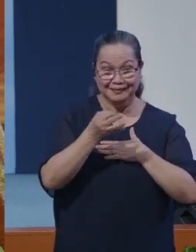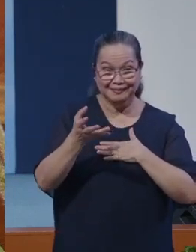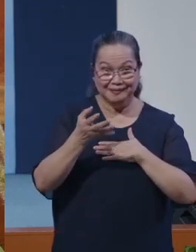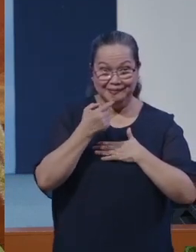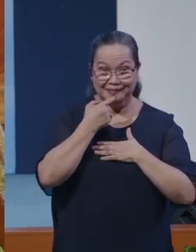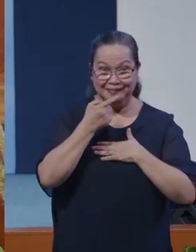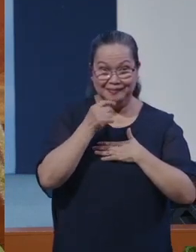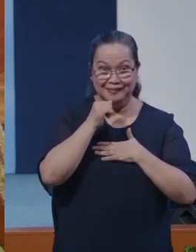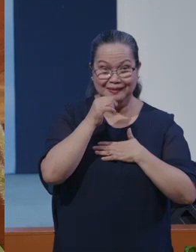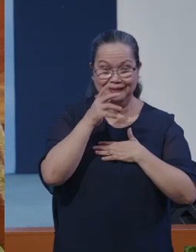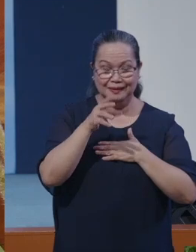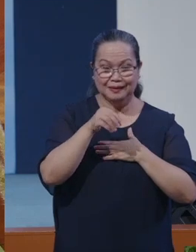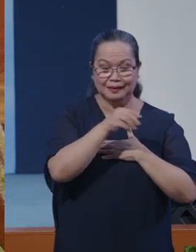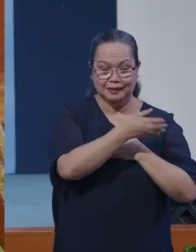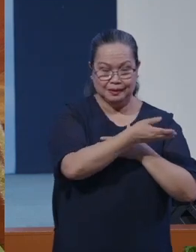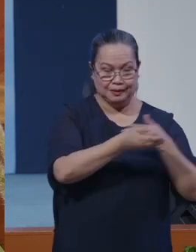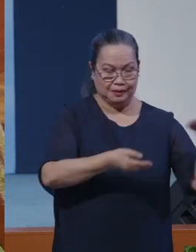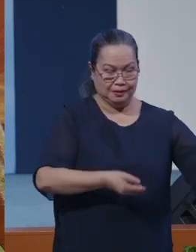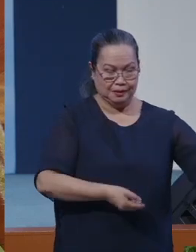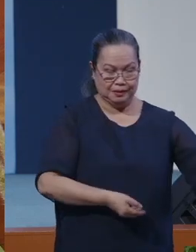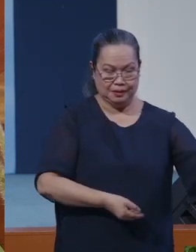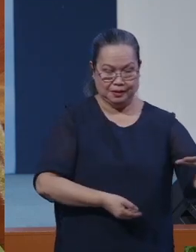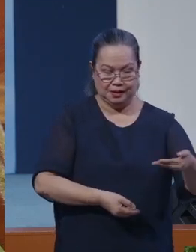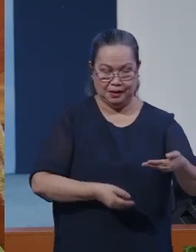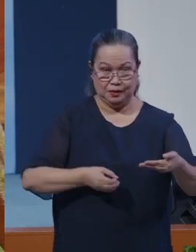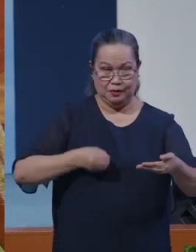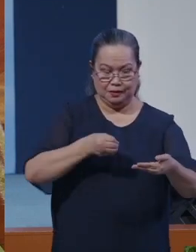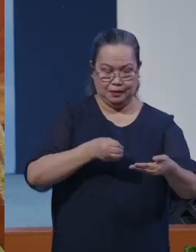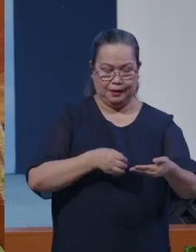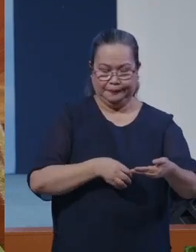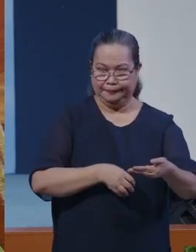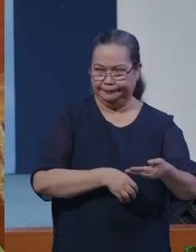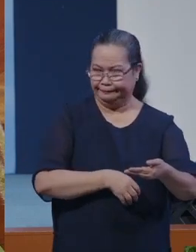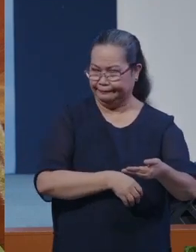yung pang nagdadaan yung offering plate para kayong sinakluban ng kung ano.